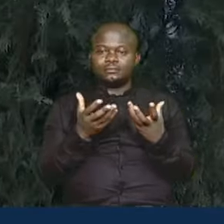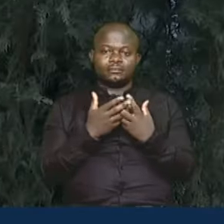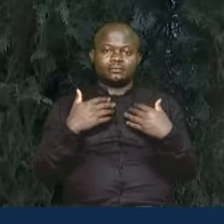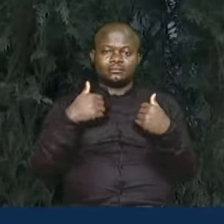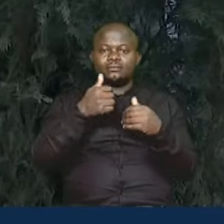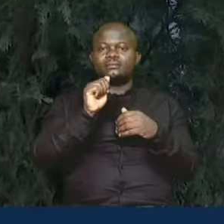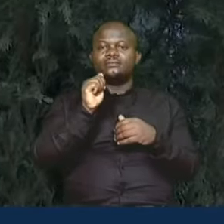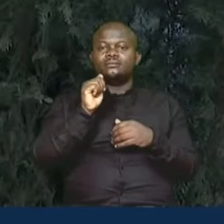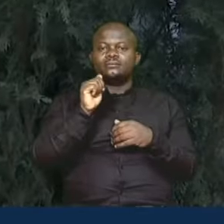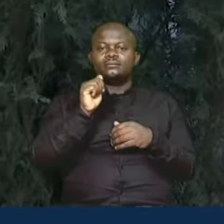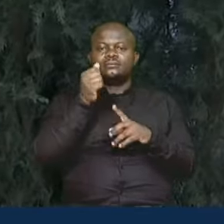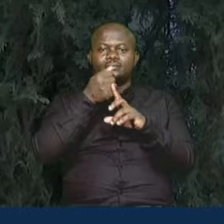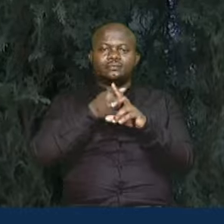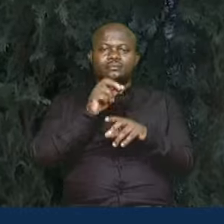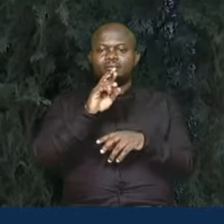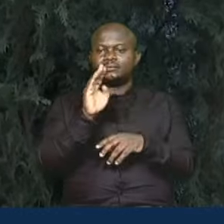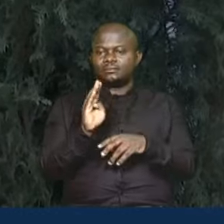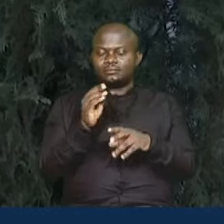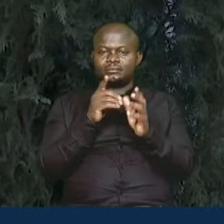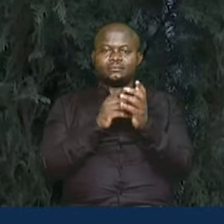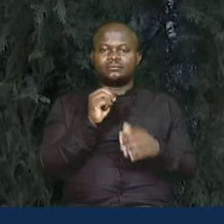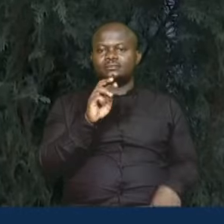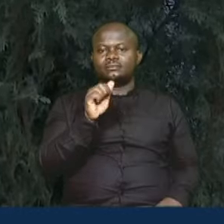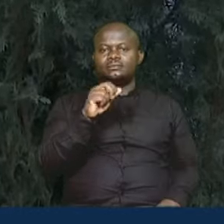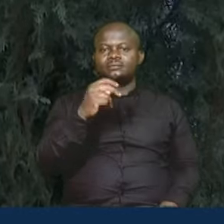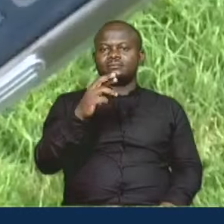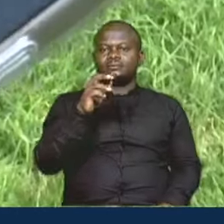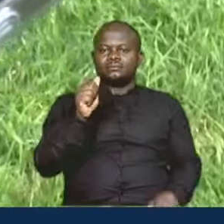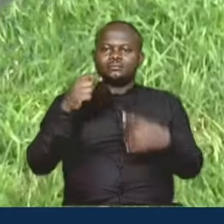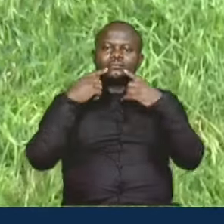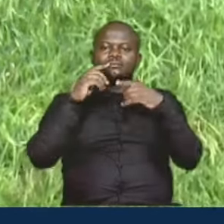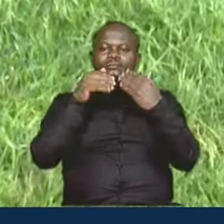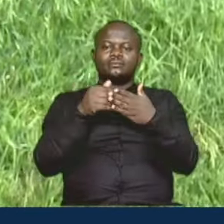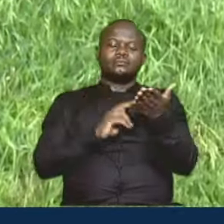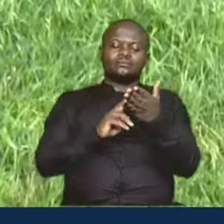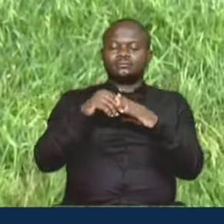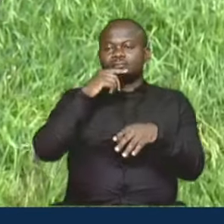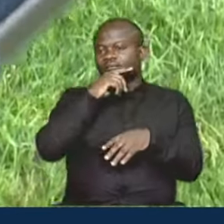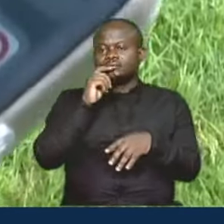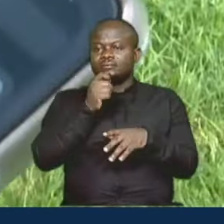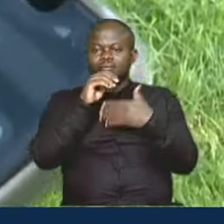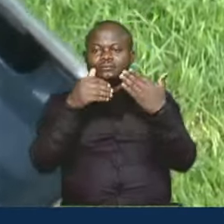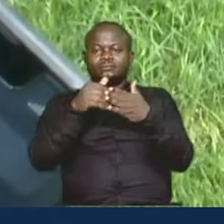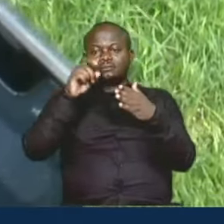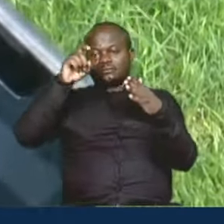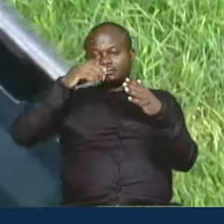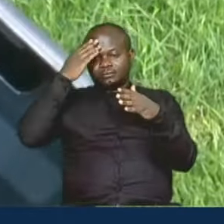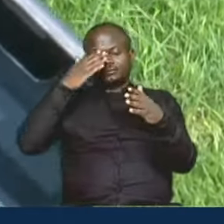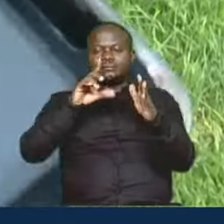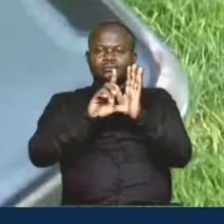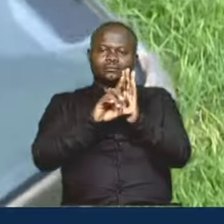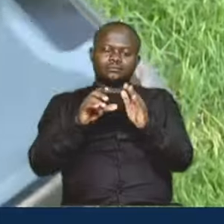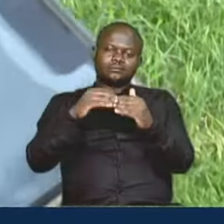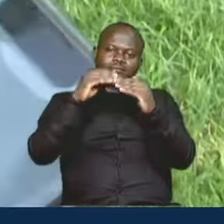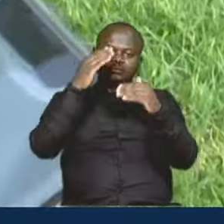bwite. Umuvugizi w'urwego rw'ubugenzacyaha RIB Dr. Murangira Thierry avuga ko abakoresha imbuga nkoranyambaga bakwiye kuba bazi n'amategeko